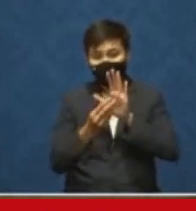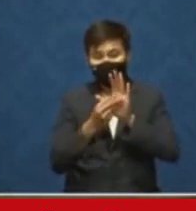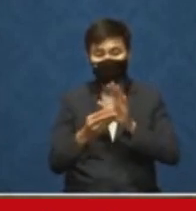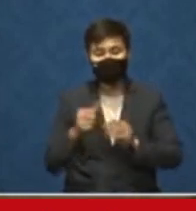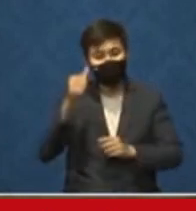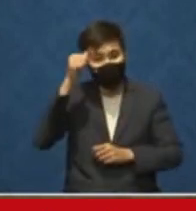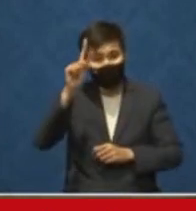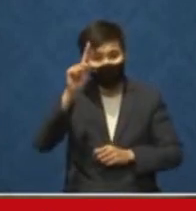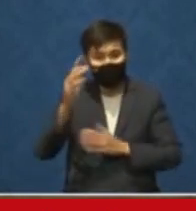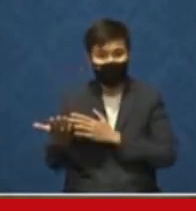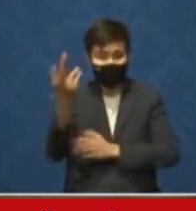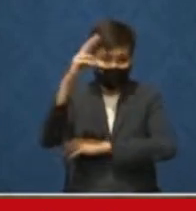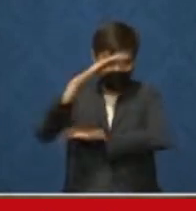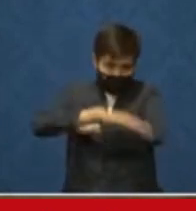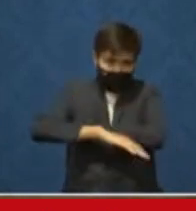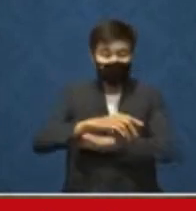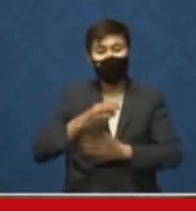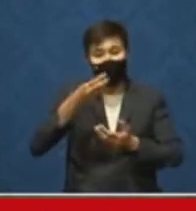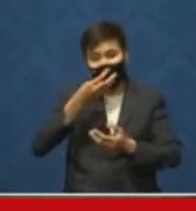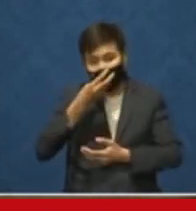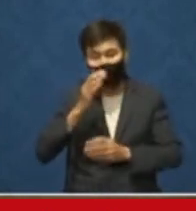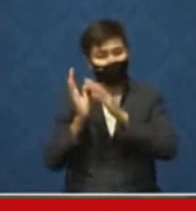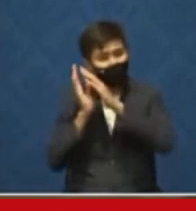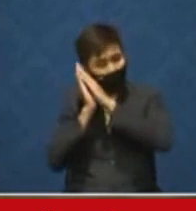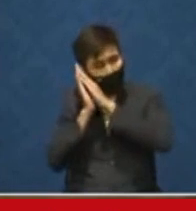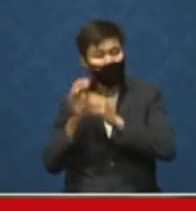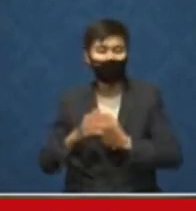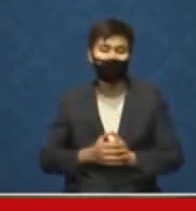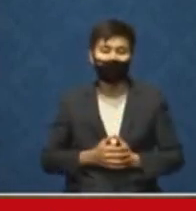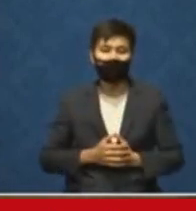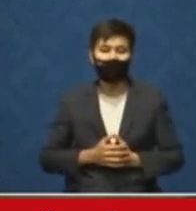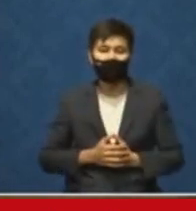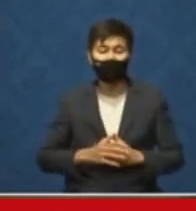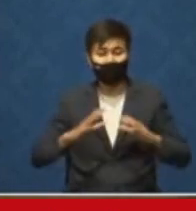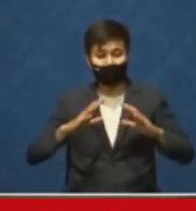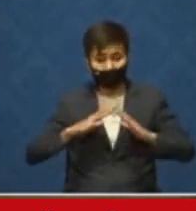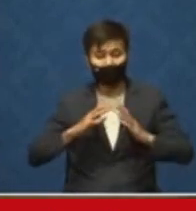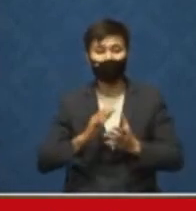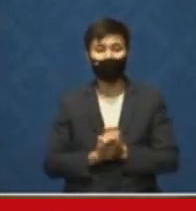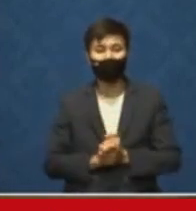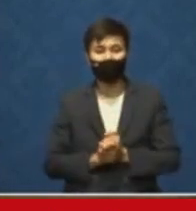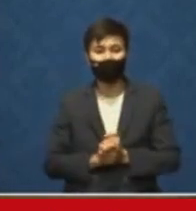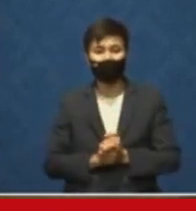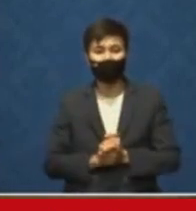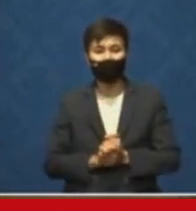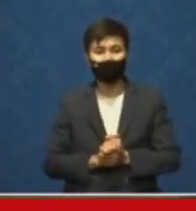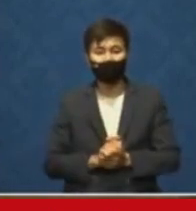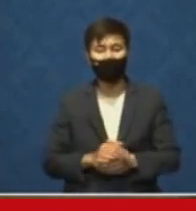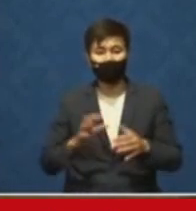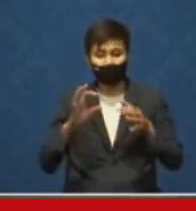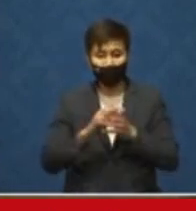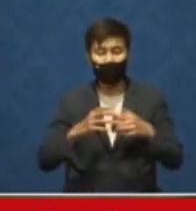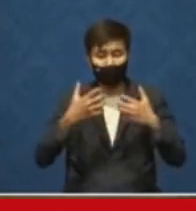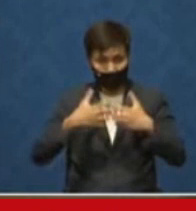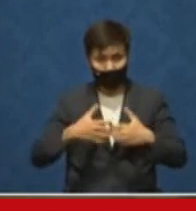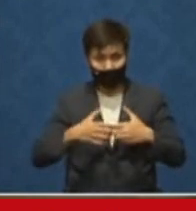เลยเฮ้ออออออนี่ก็บอกว่าอบรมคุณเบิก 1วันเต็มค่ากับข้าวข้าวที่นอน